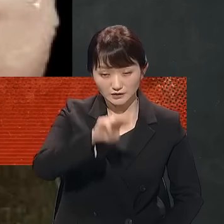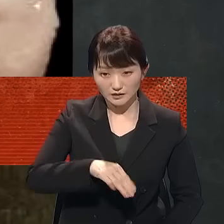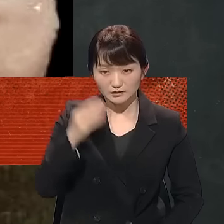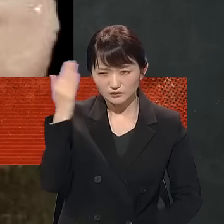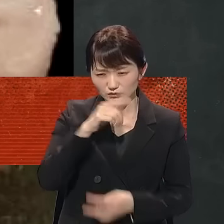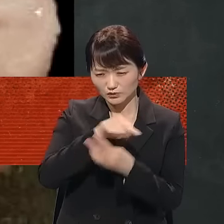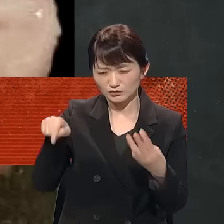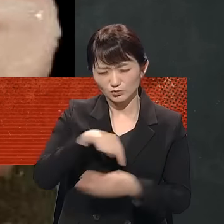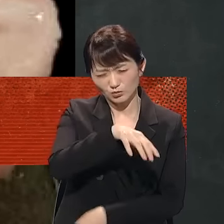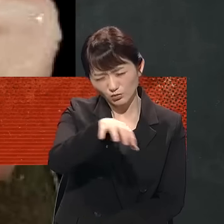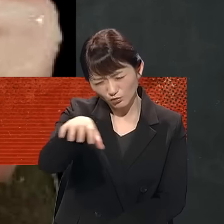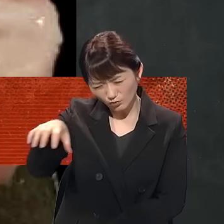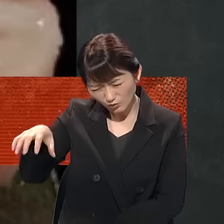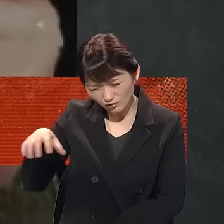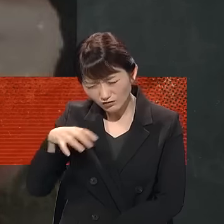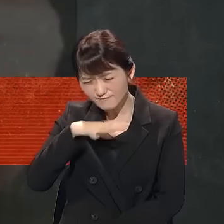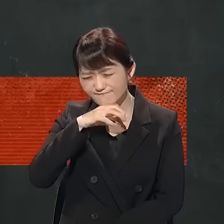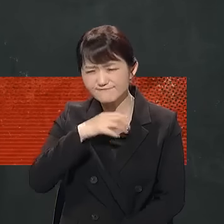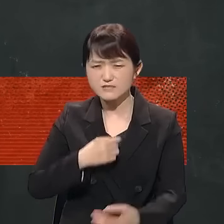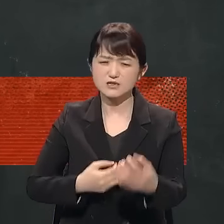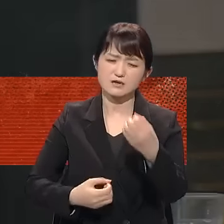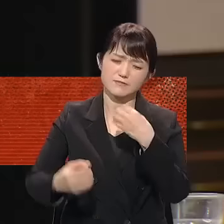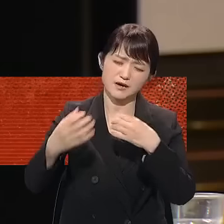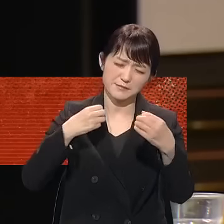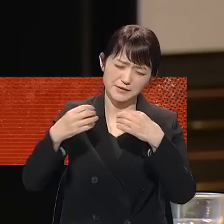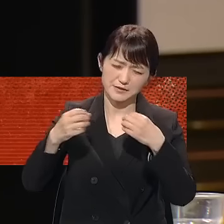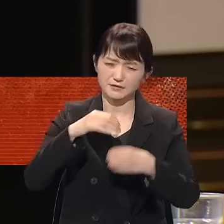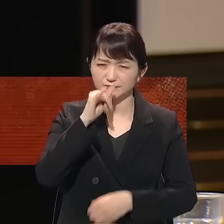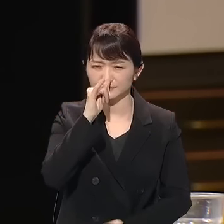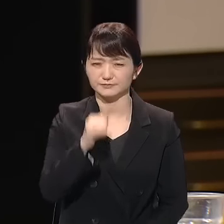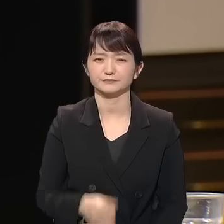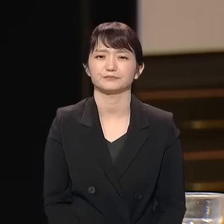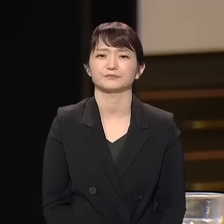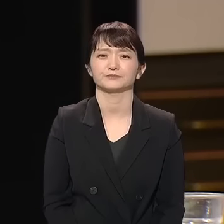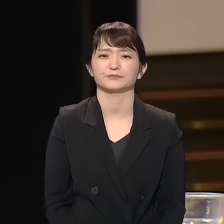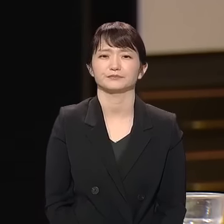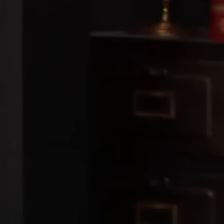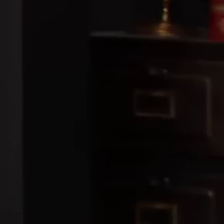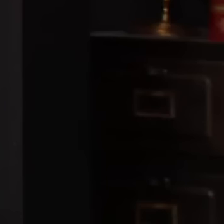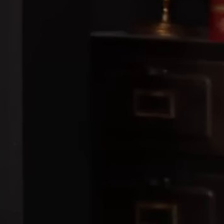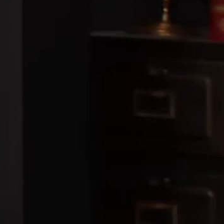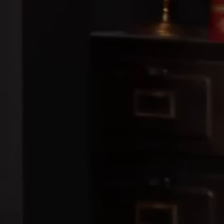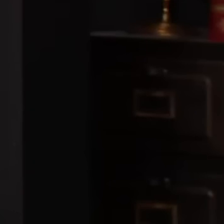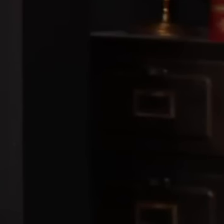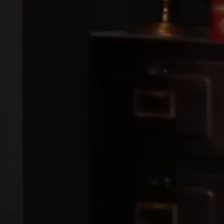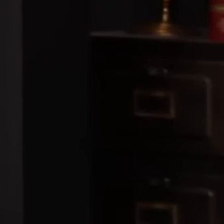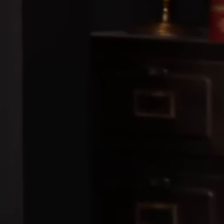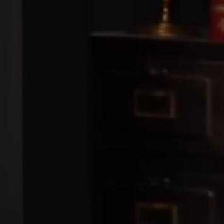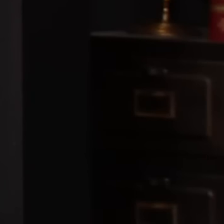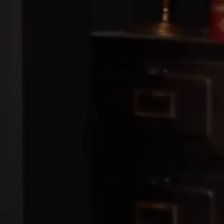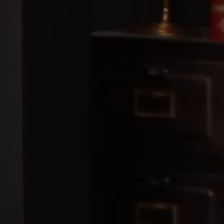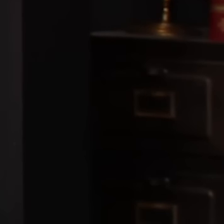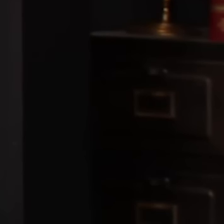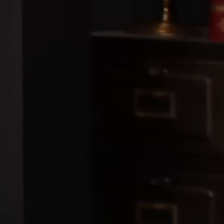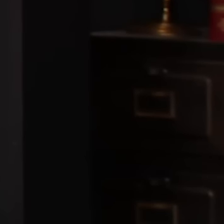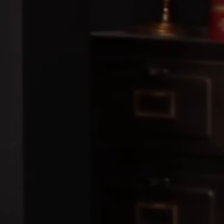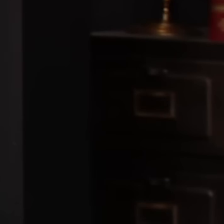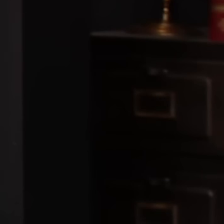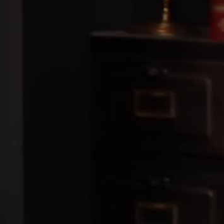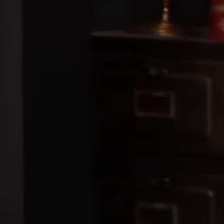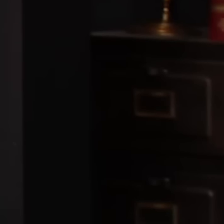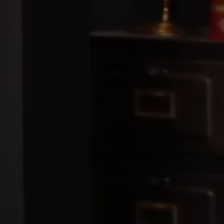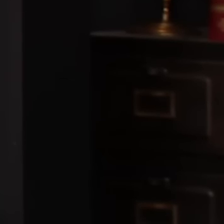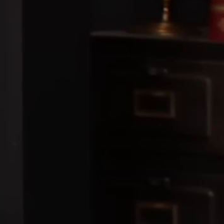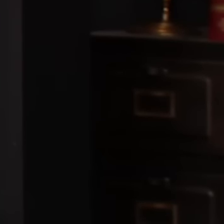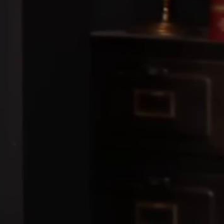곳곳 고깃집에서 이 비계 고기에 대한 후기가 쏟아지고 있습니다. 그렇군요. 사건의 진실을 추적하고